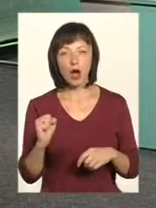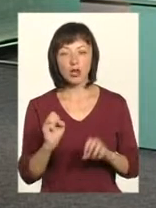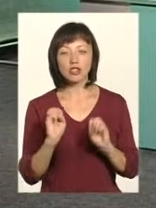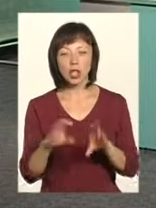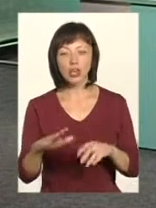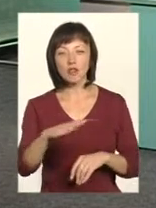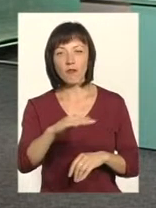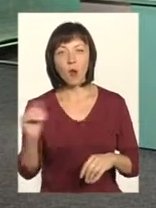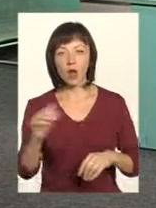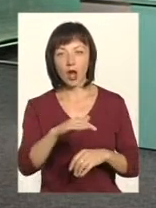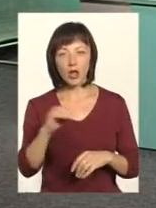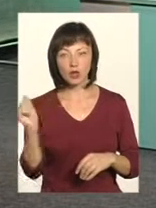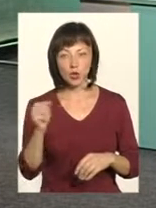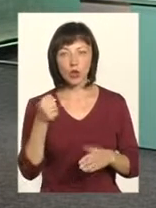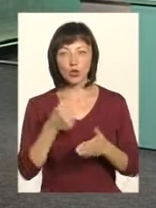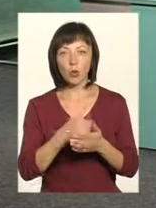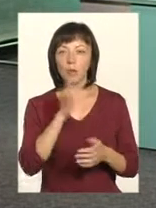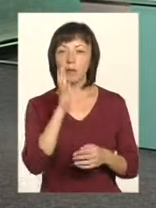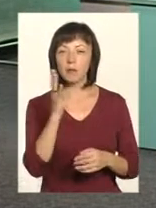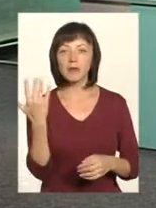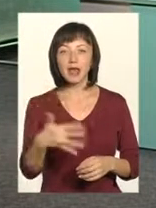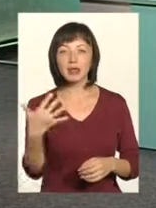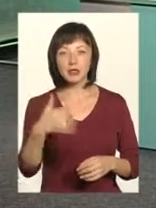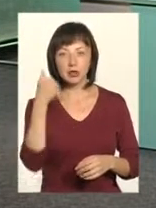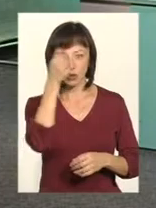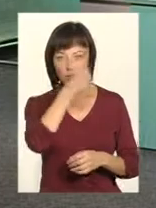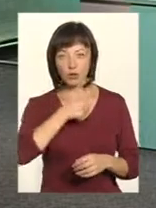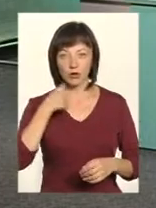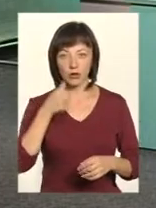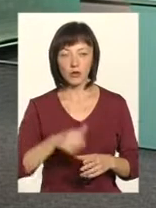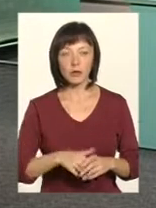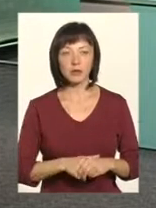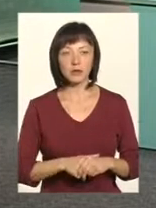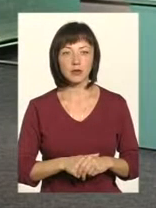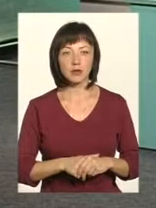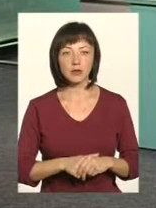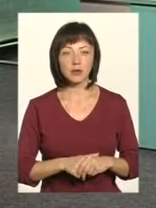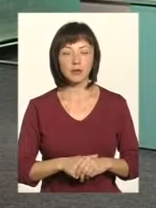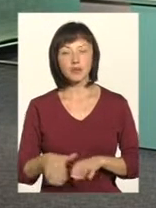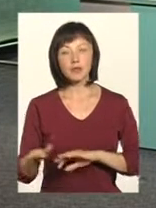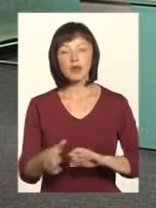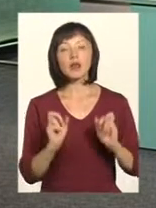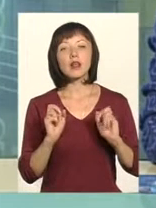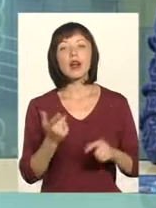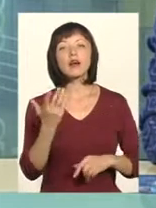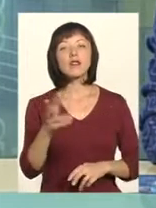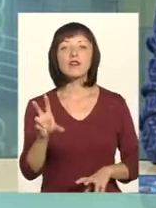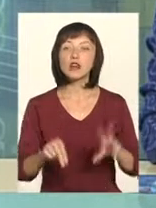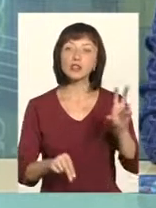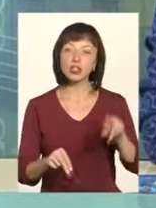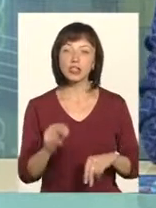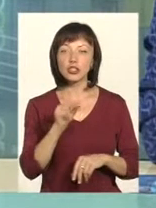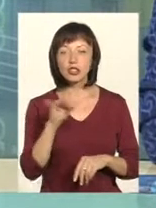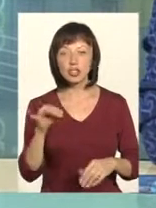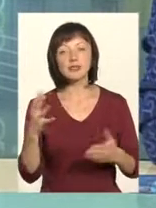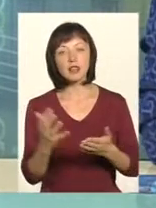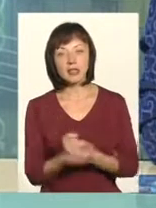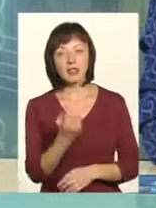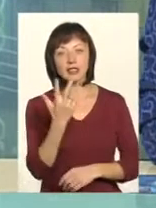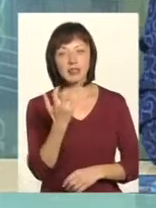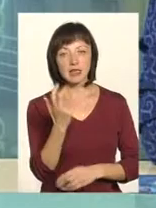здачу в оренду до 50 років. Чи як вважаєте, чи знайдеться 300 голосів